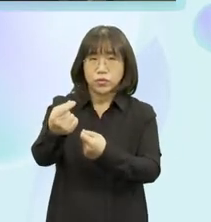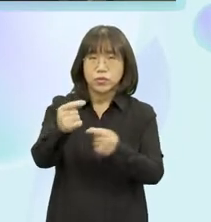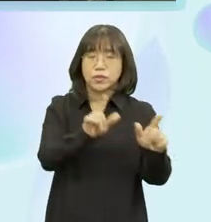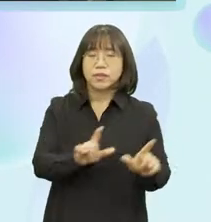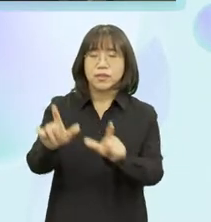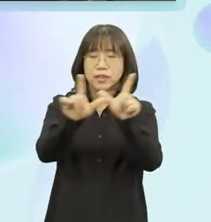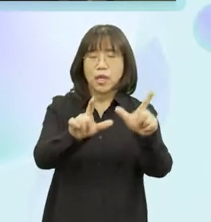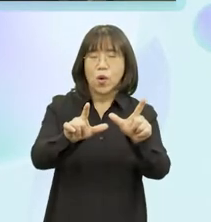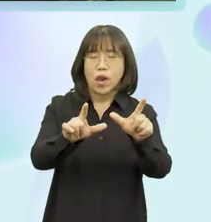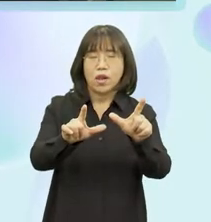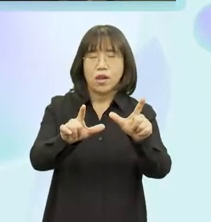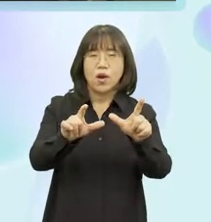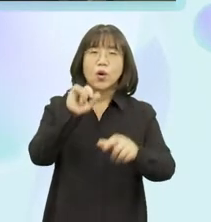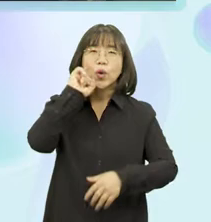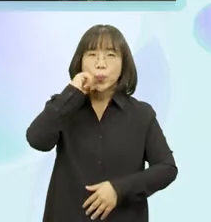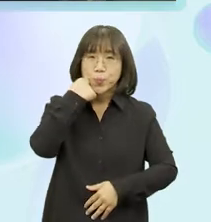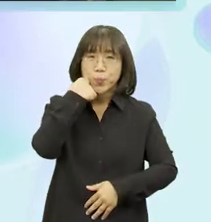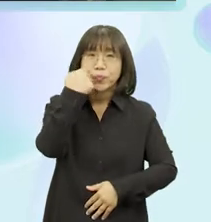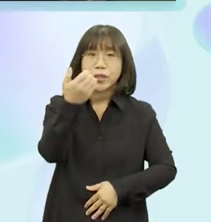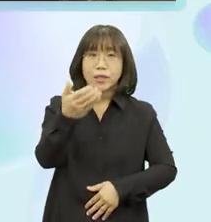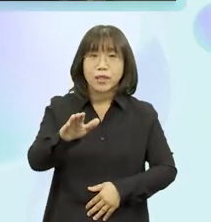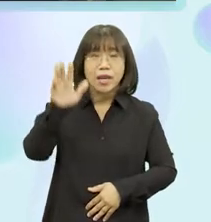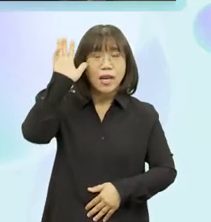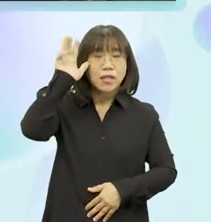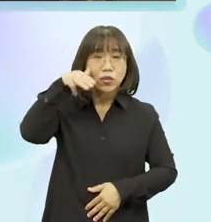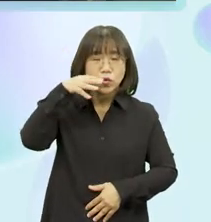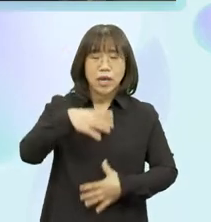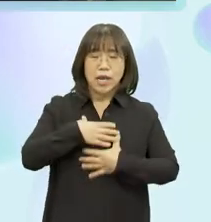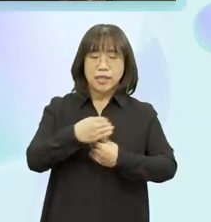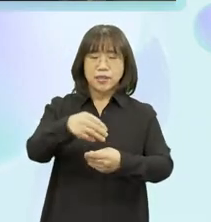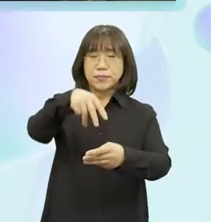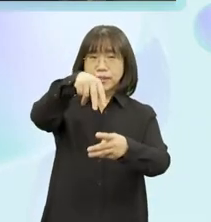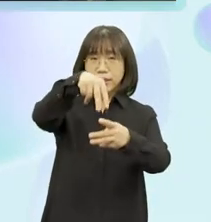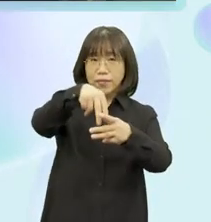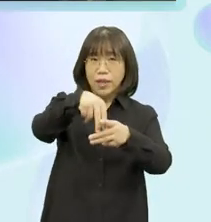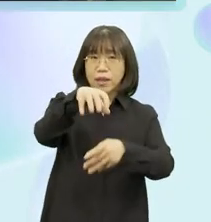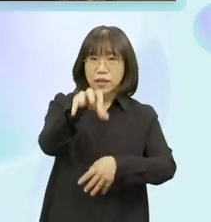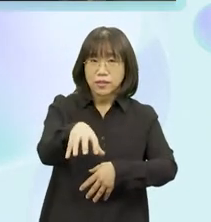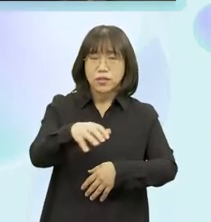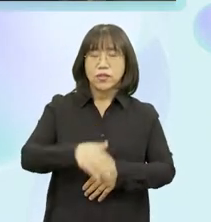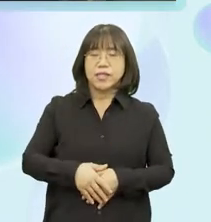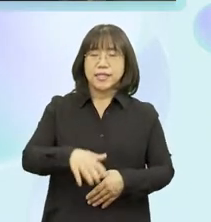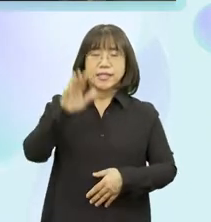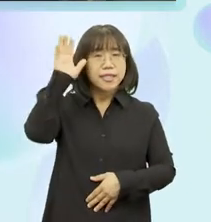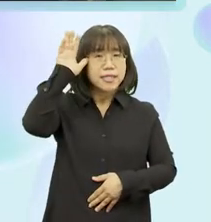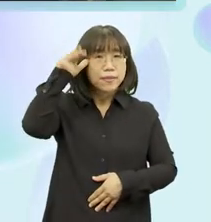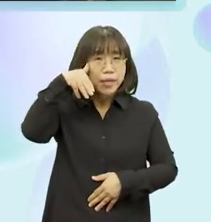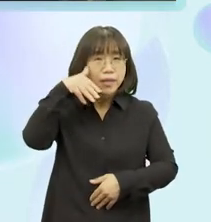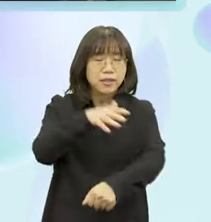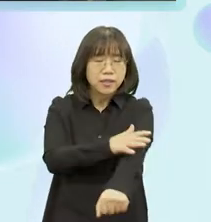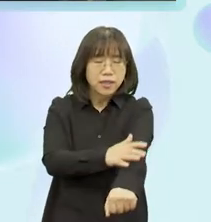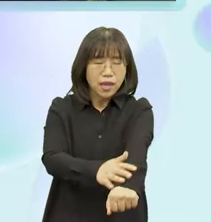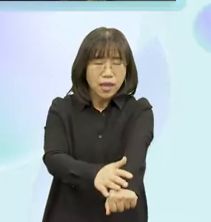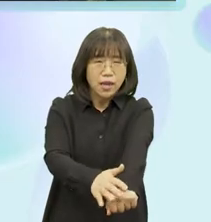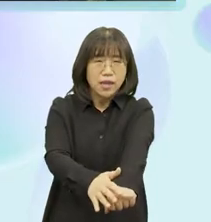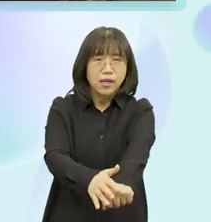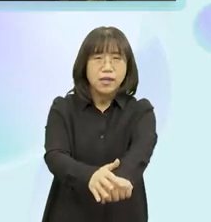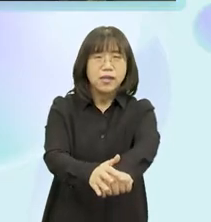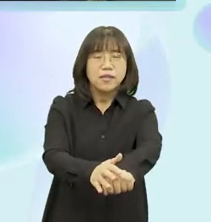졌는데요 강서구 치매 안심 센터에서는 코로나 이브 상황 속에서도 치매를 슬기롭게 극복하고